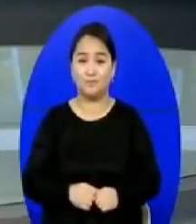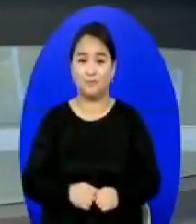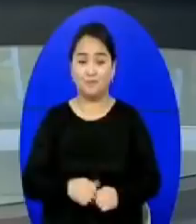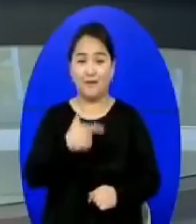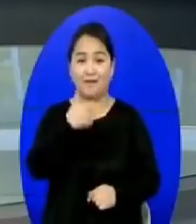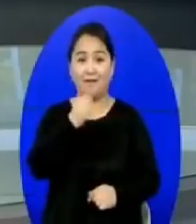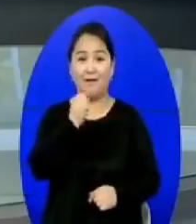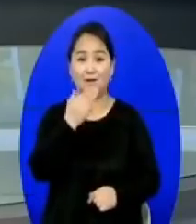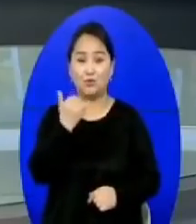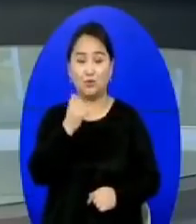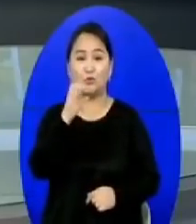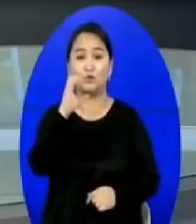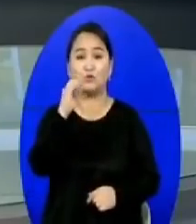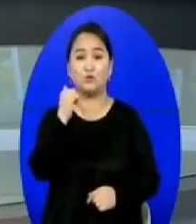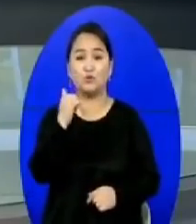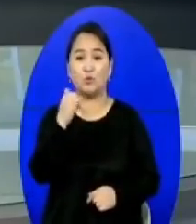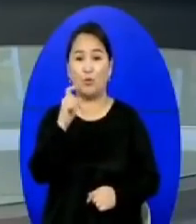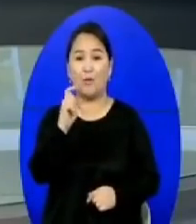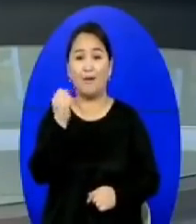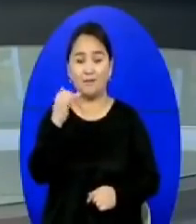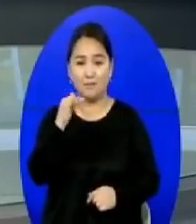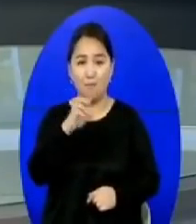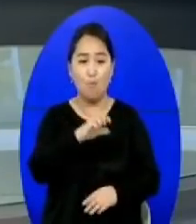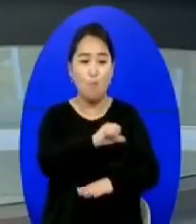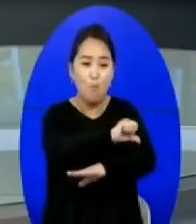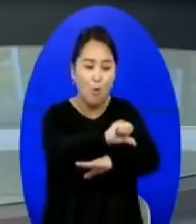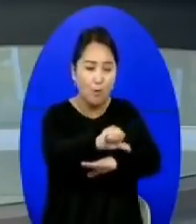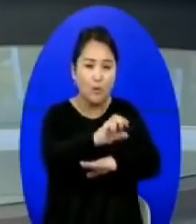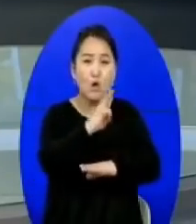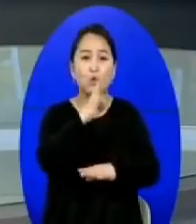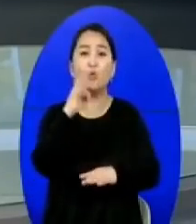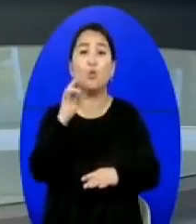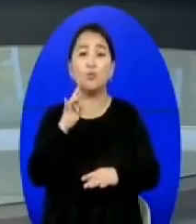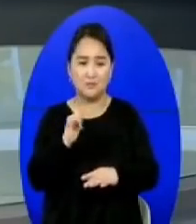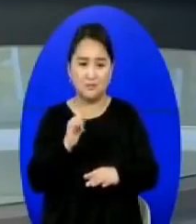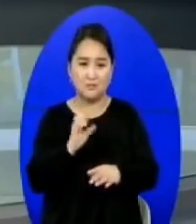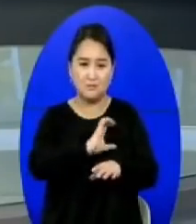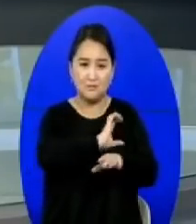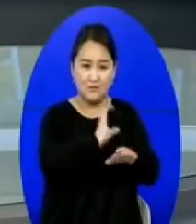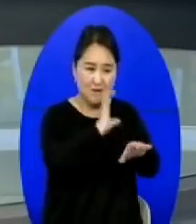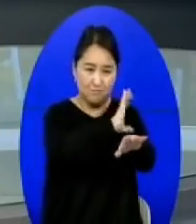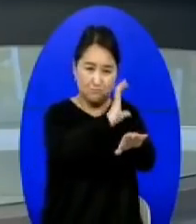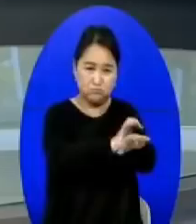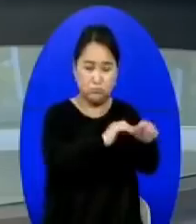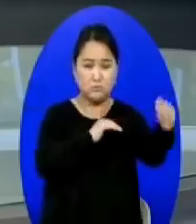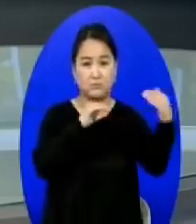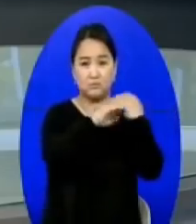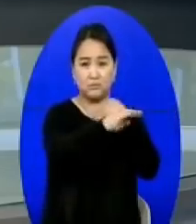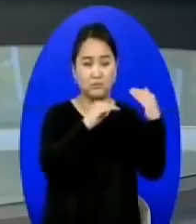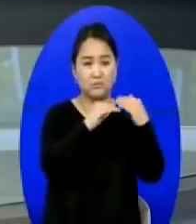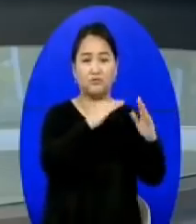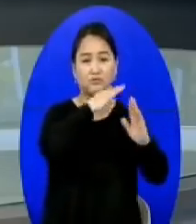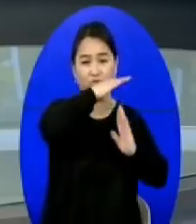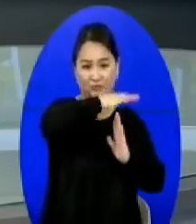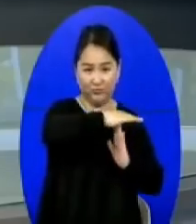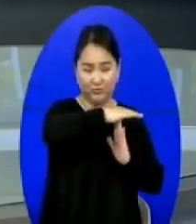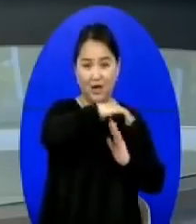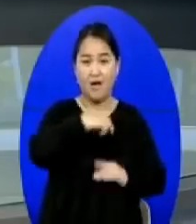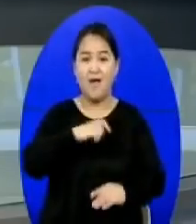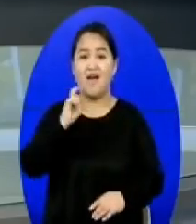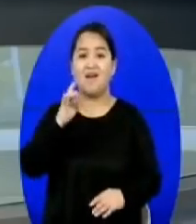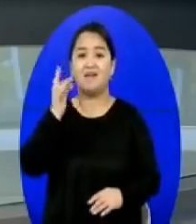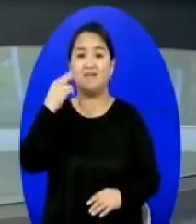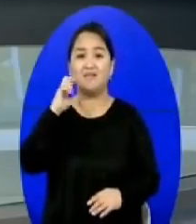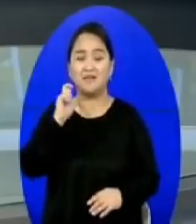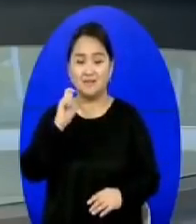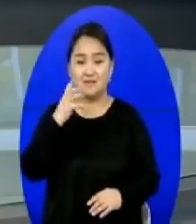Гашуун сухай төвөмтөр нүүрс тээвэрлэхийг төр хугацаанд зогсоогоод байгаа ч өнгөрсөн сар орчмын хугацаанд Эрдэнэс таван толгой компанийн санхүүгийн төлөвлөгөөнд ноцтой хүндрэл гарах